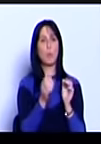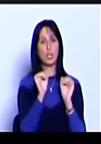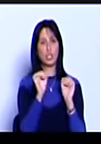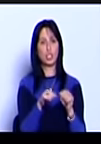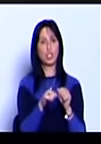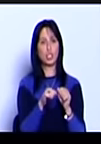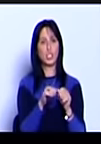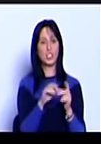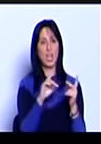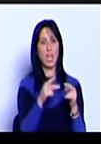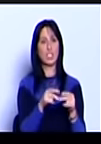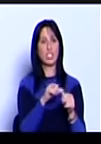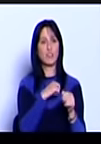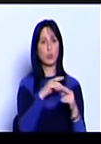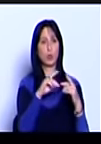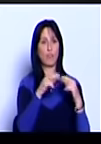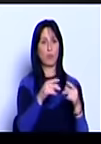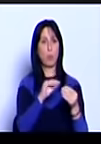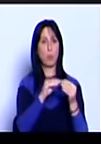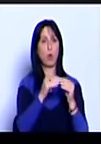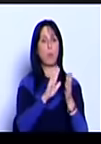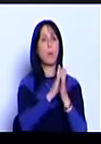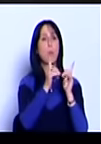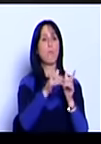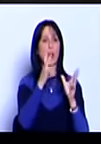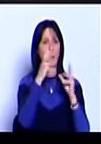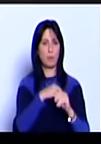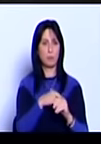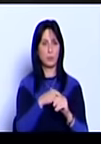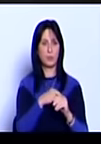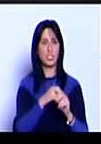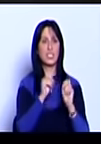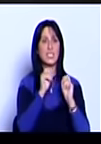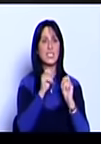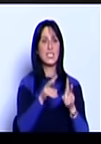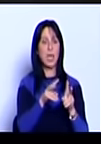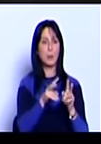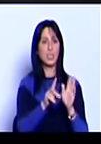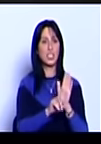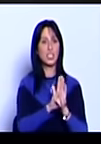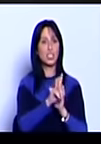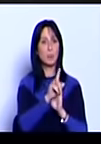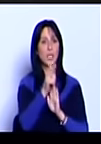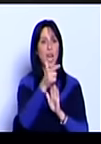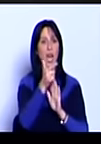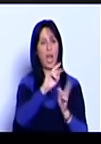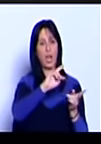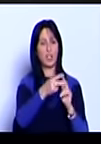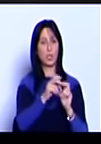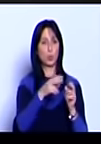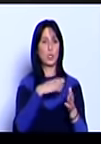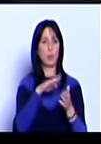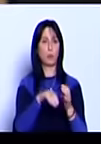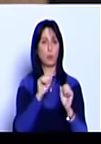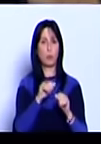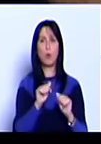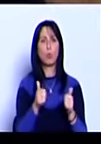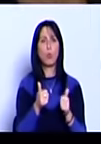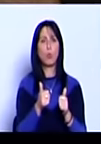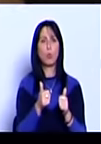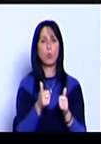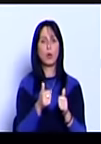შეიძლება აქციო თვითონვე აქციო ამავე პრობლემის მოგვარების საშუალებად. საფრთხის შექმნელი ერთ-ერთი გარანტად აქციო საფრთხოების როლ.